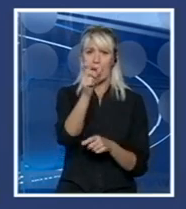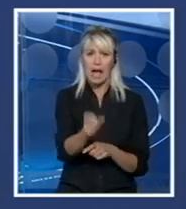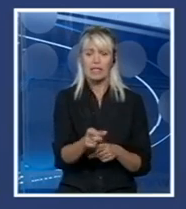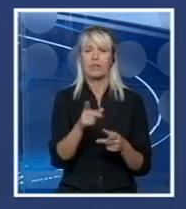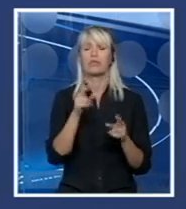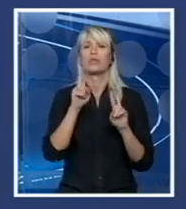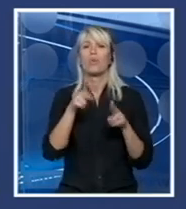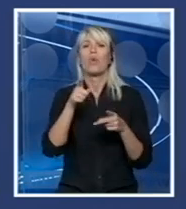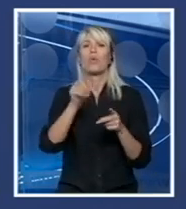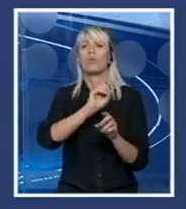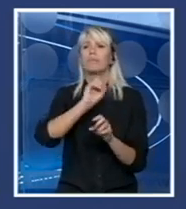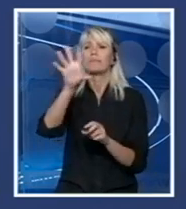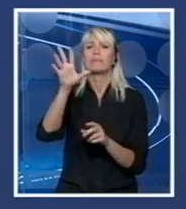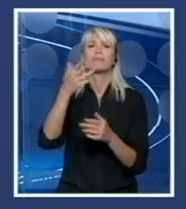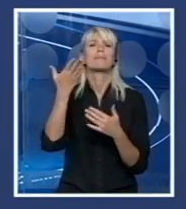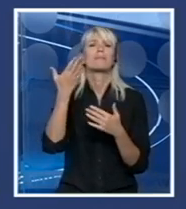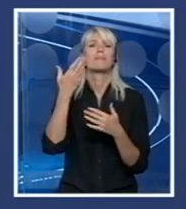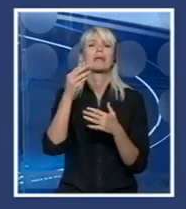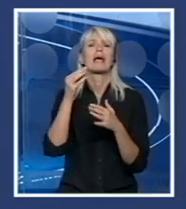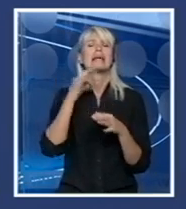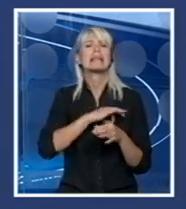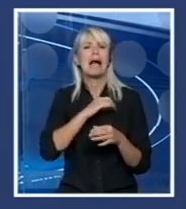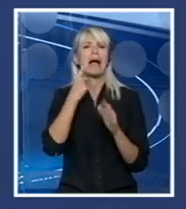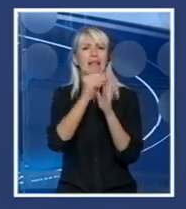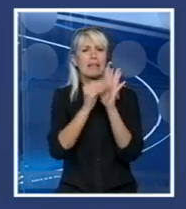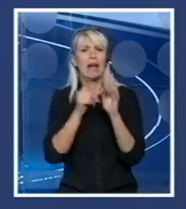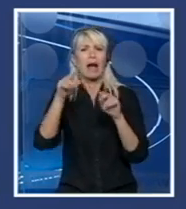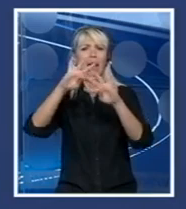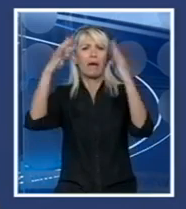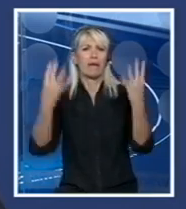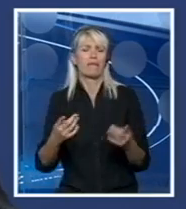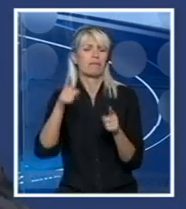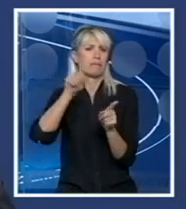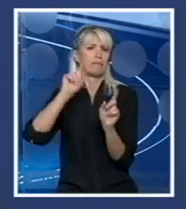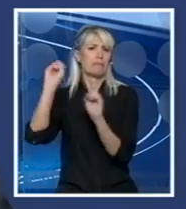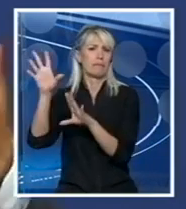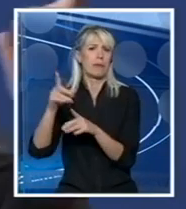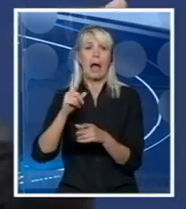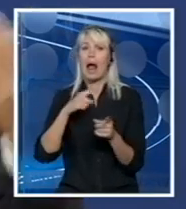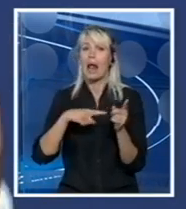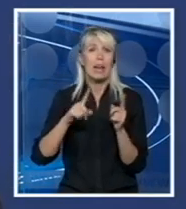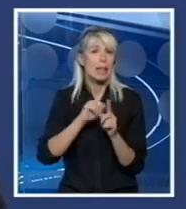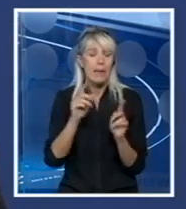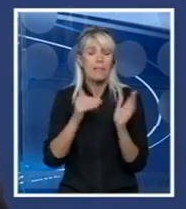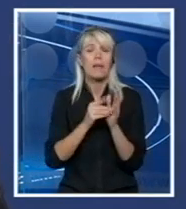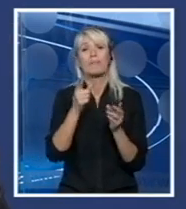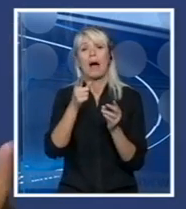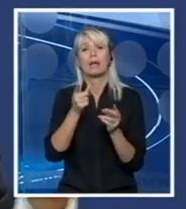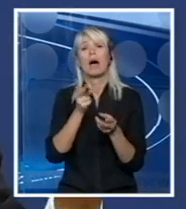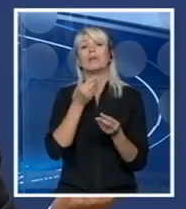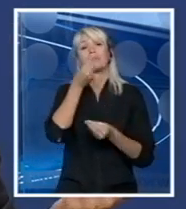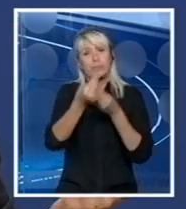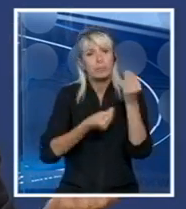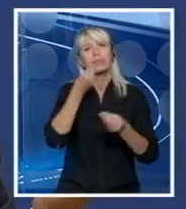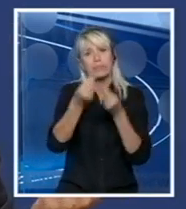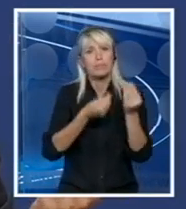biranu platformu, a nudimo dosta besplatnih platformi, i da održavaju sadnju sotnjima. Ali ne moraju da drže časove, kao što su morali u vreme one prvog